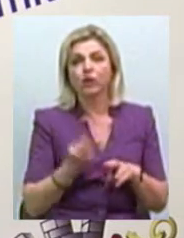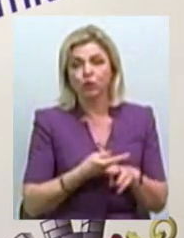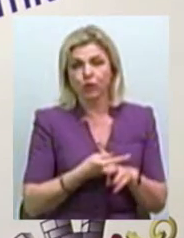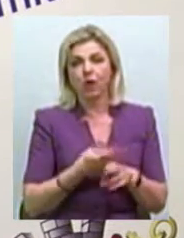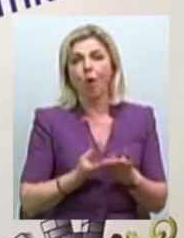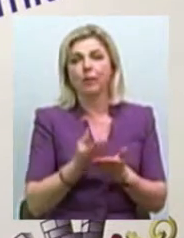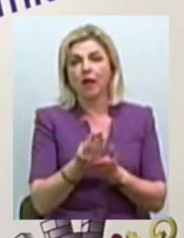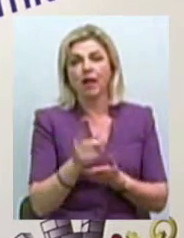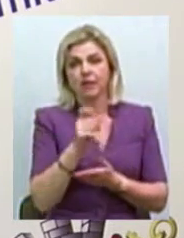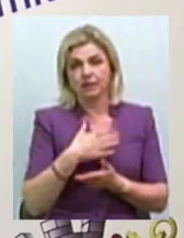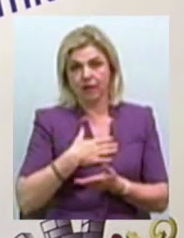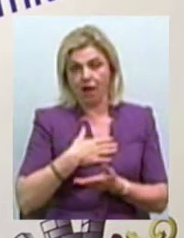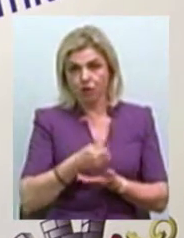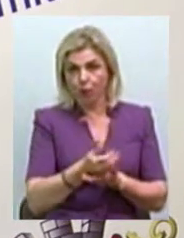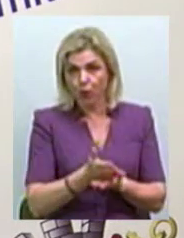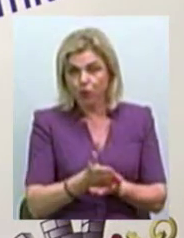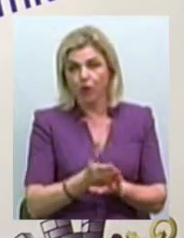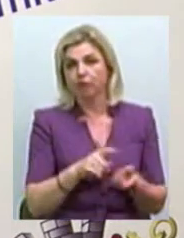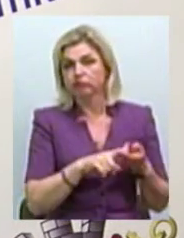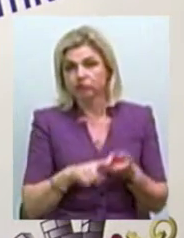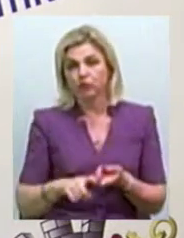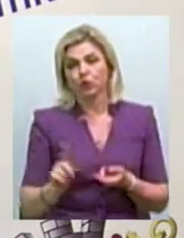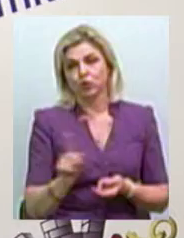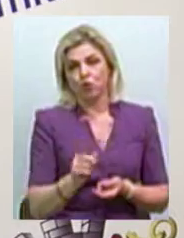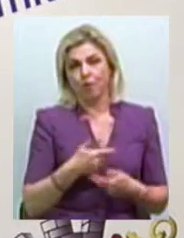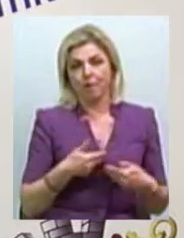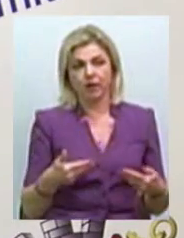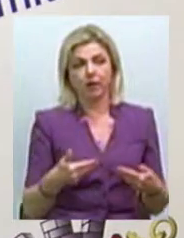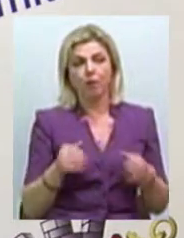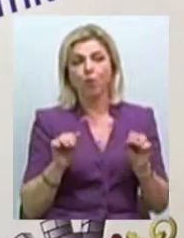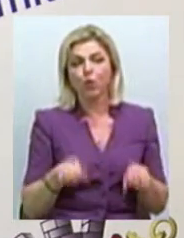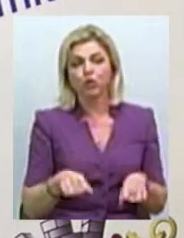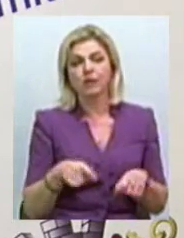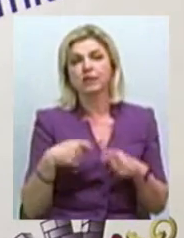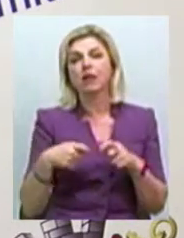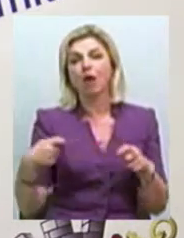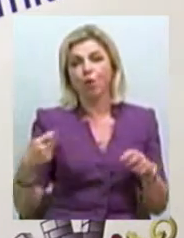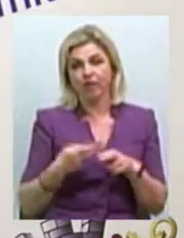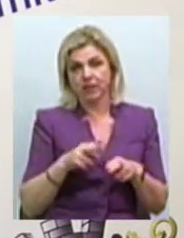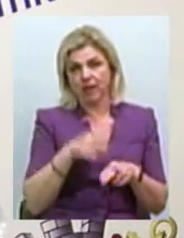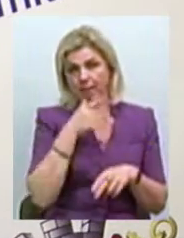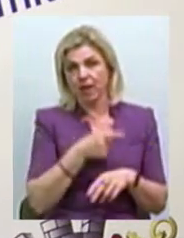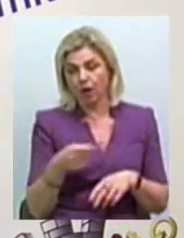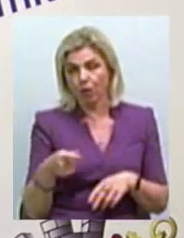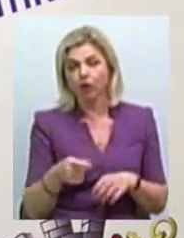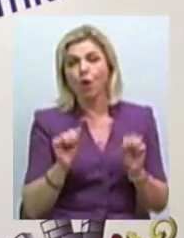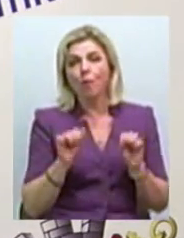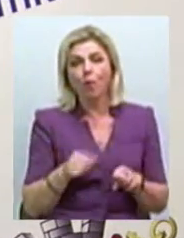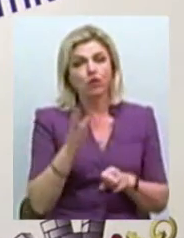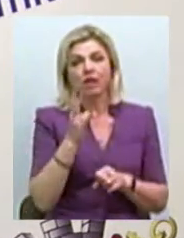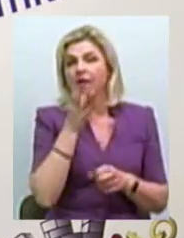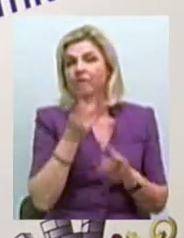відсутність оплати за наші послуги призводить до того, що ми можемо затягувати ці періоди, ми можемо